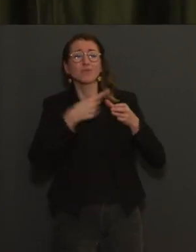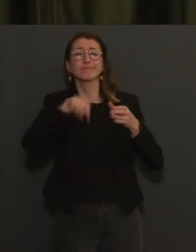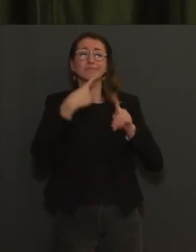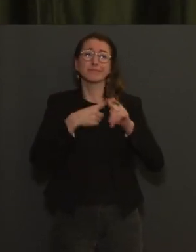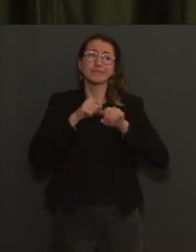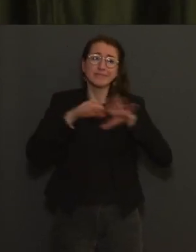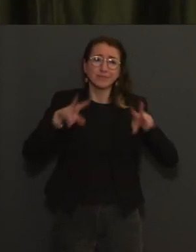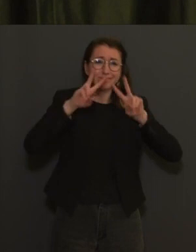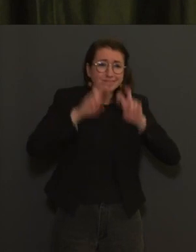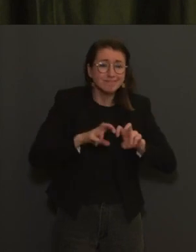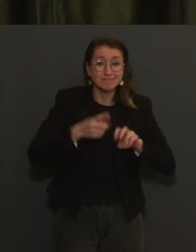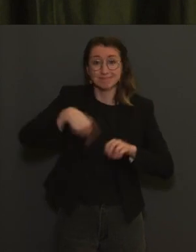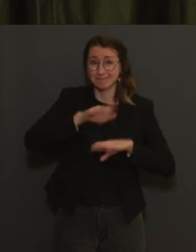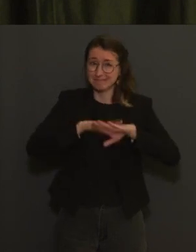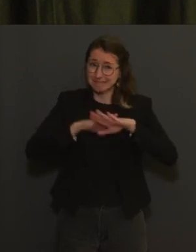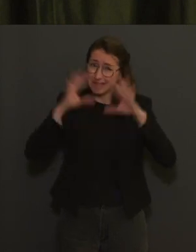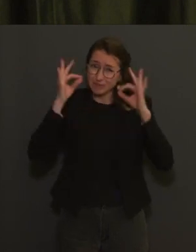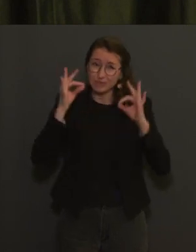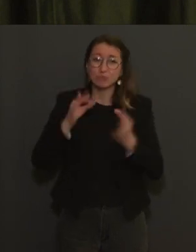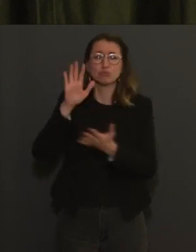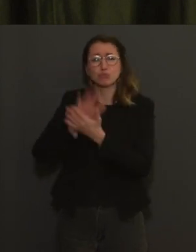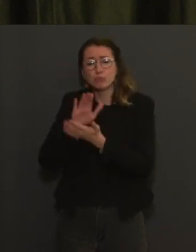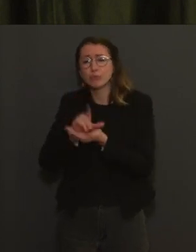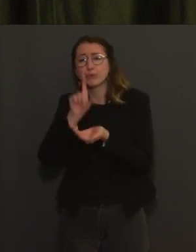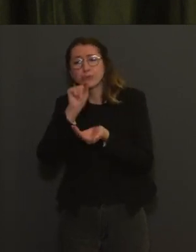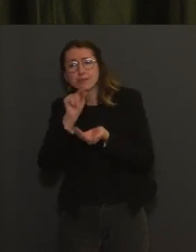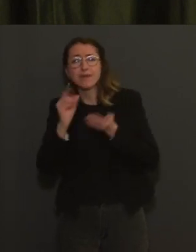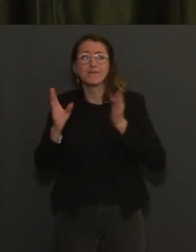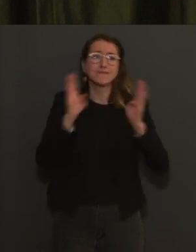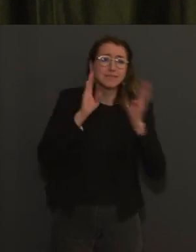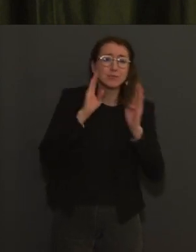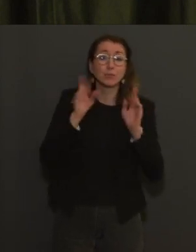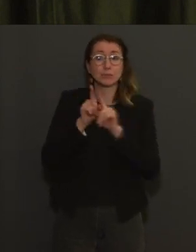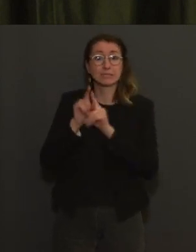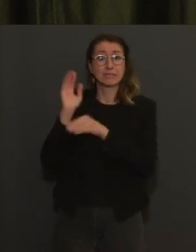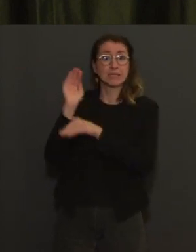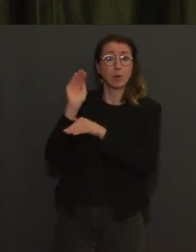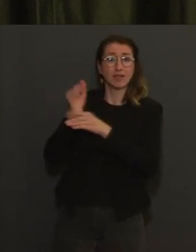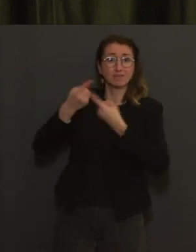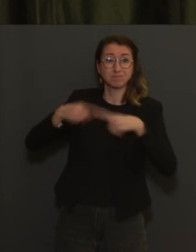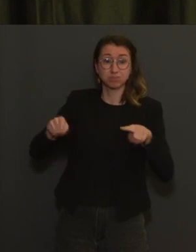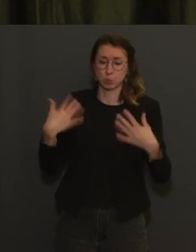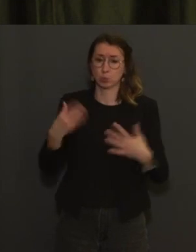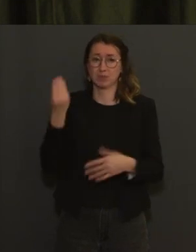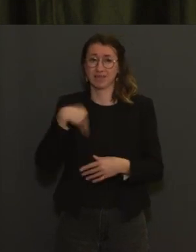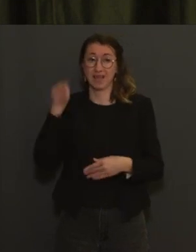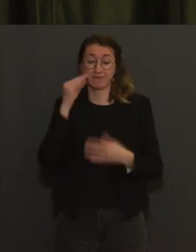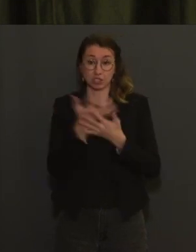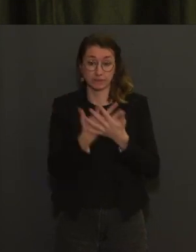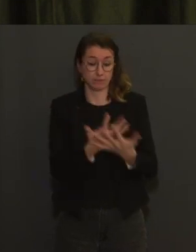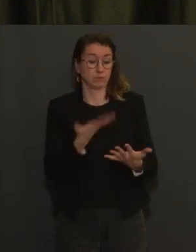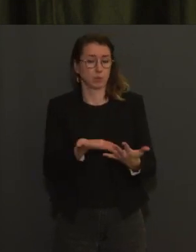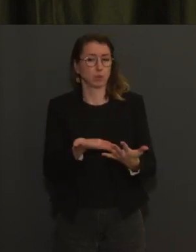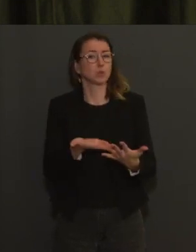témoignages dramatiques dans les médias et médias sociaux, chiffres alarmants, reportages dans des hôpitaux et maisons de repos et de